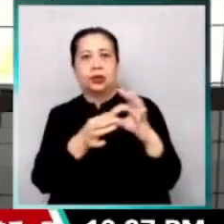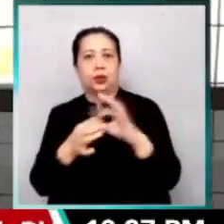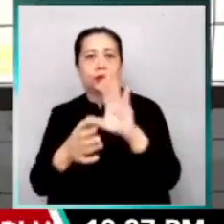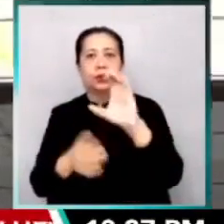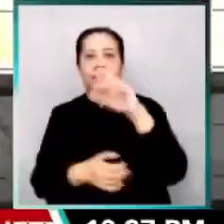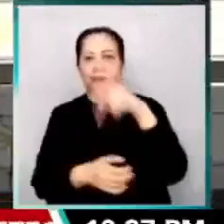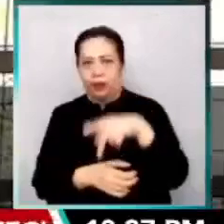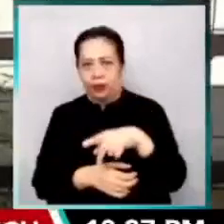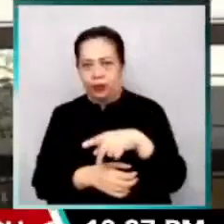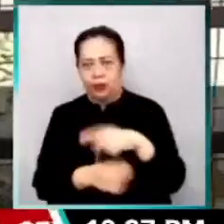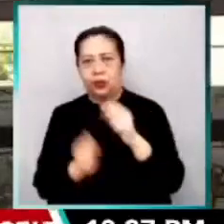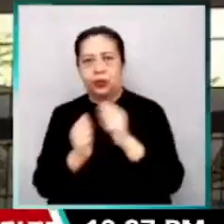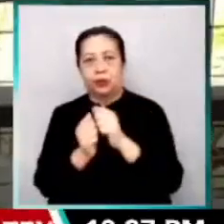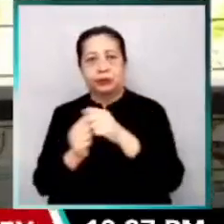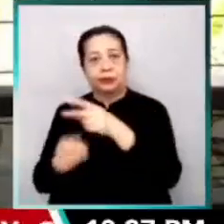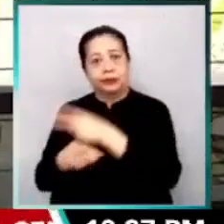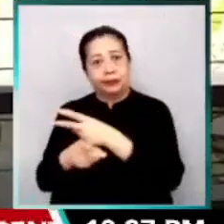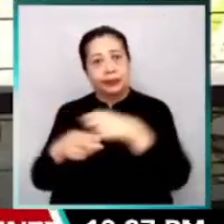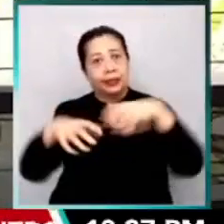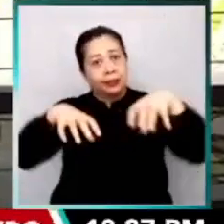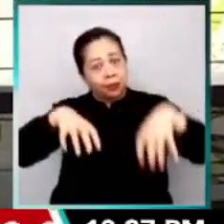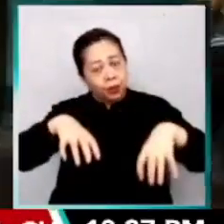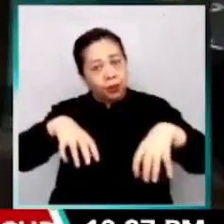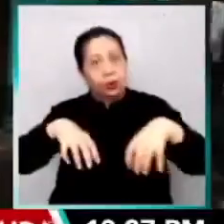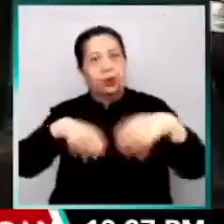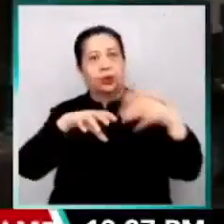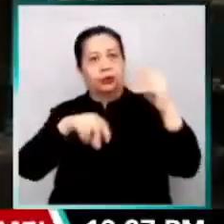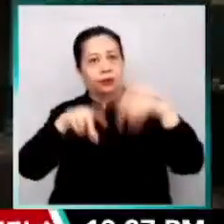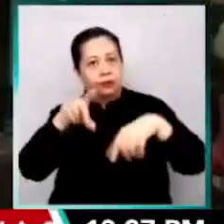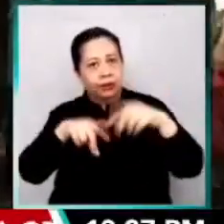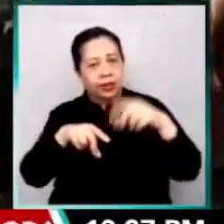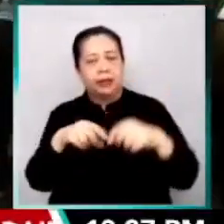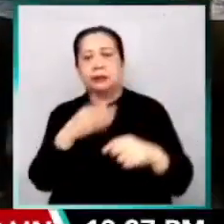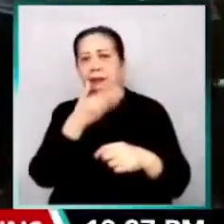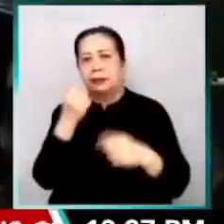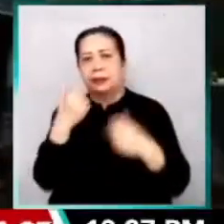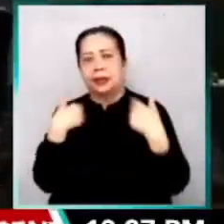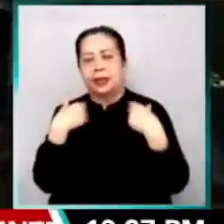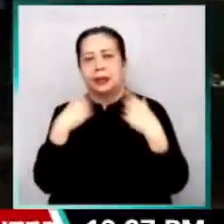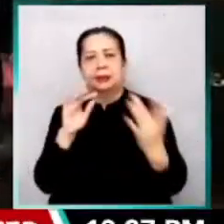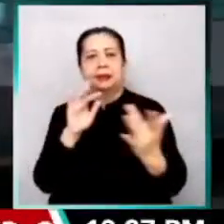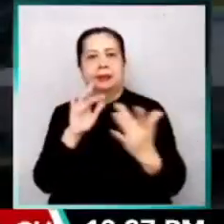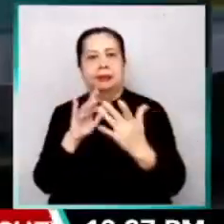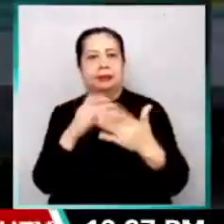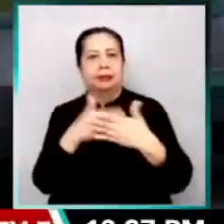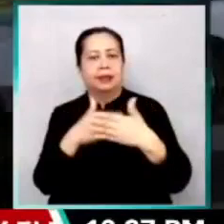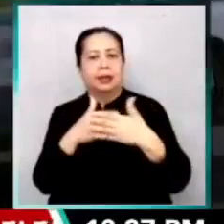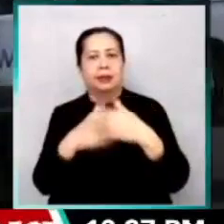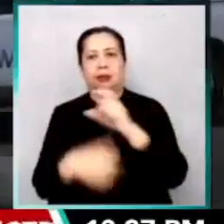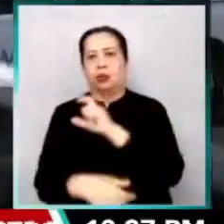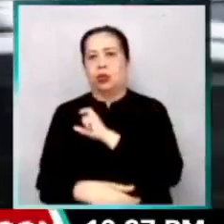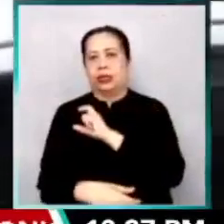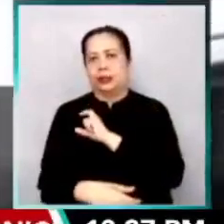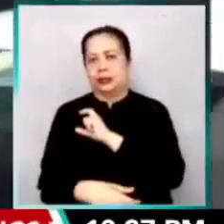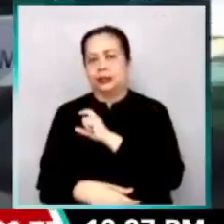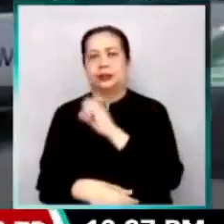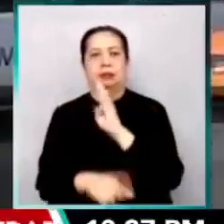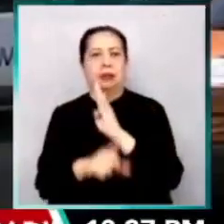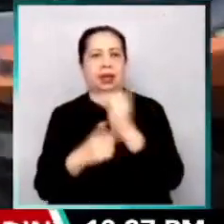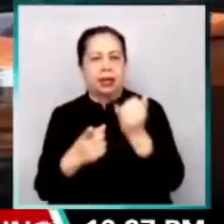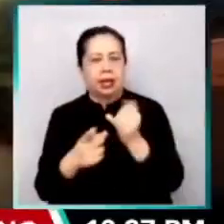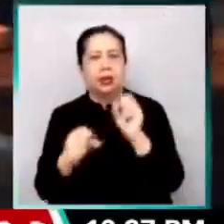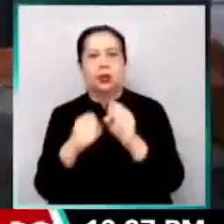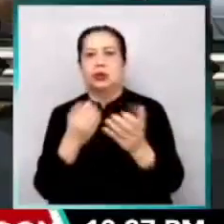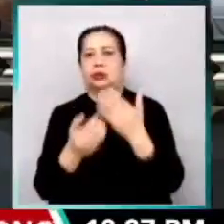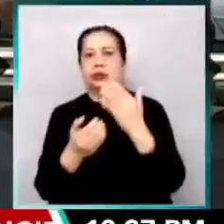sa kapitbahay o kakilala. Makakabuti rin na may direct line sa malapit na police station o barangay officials para madaling makahingi